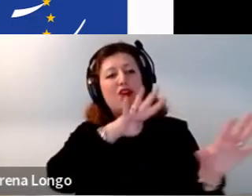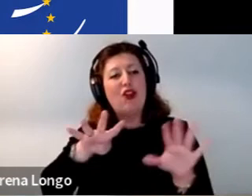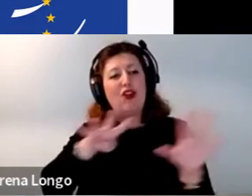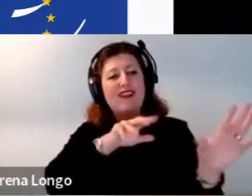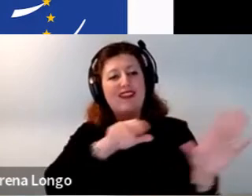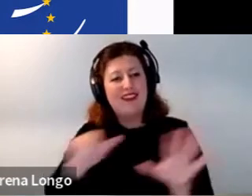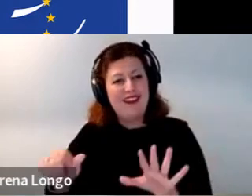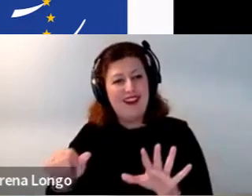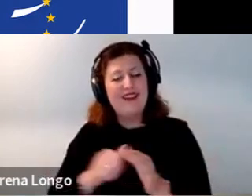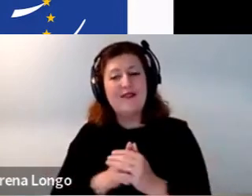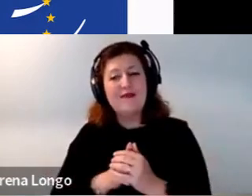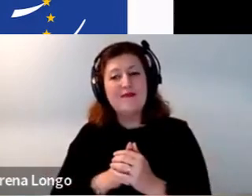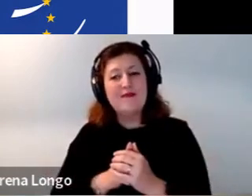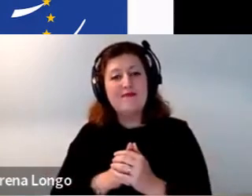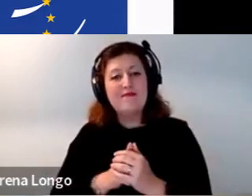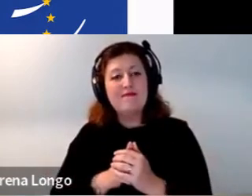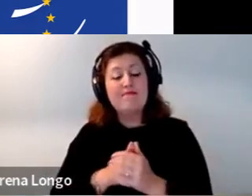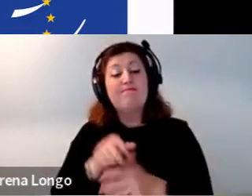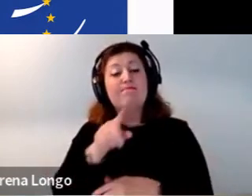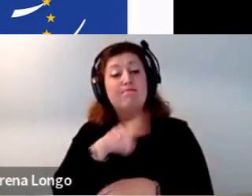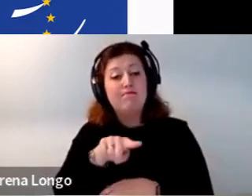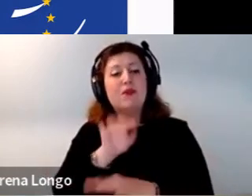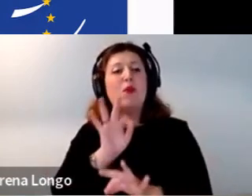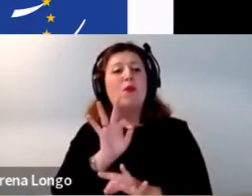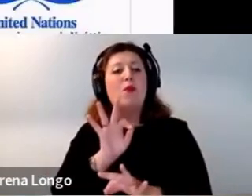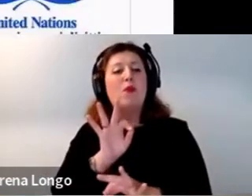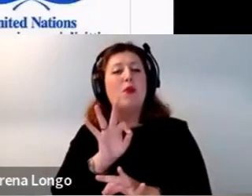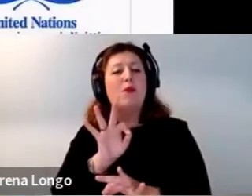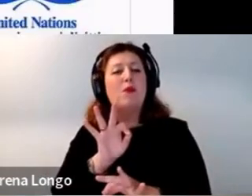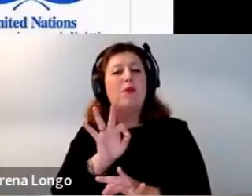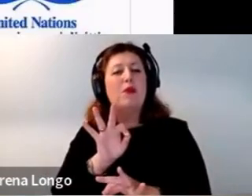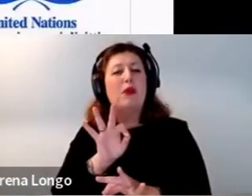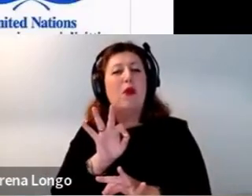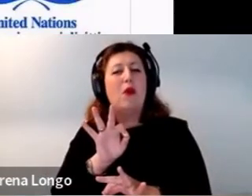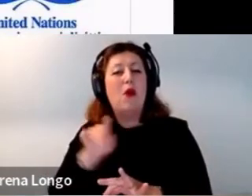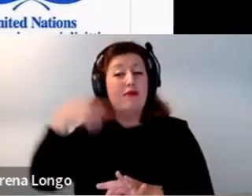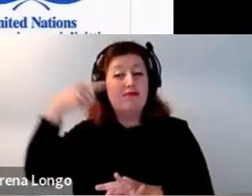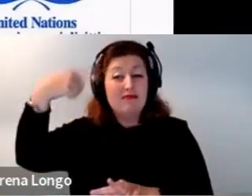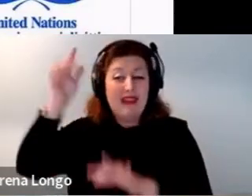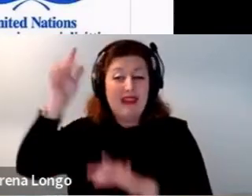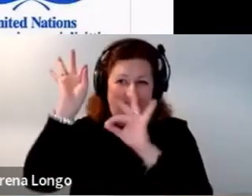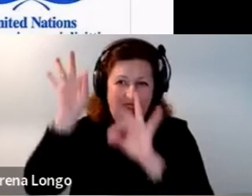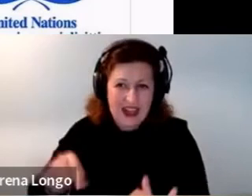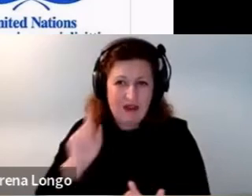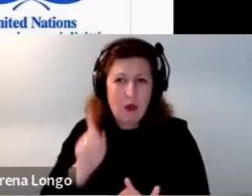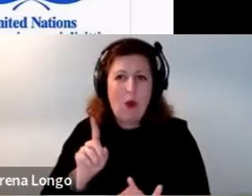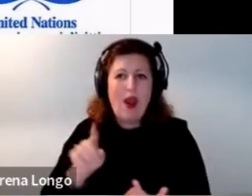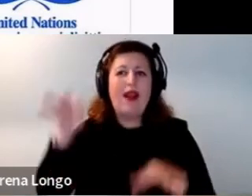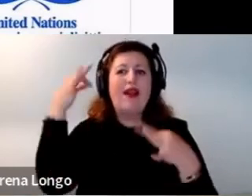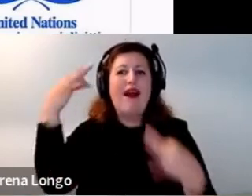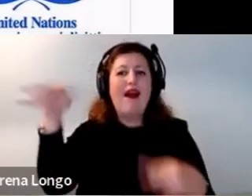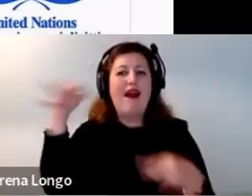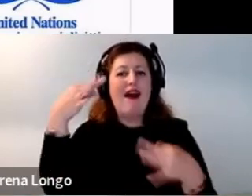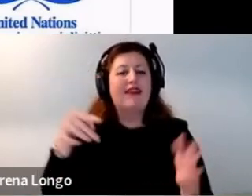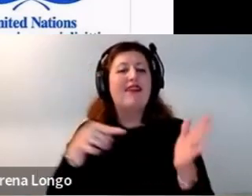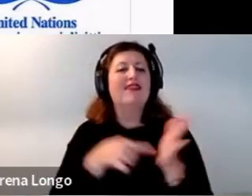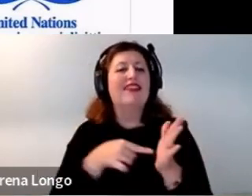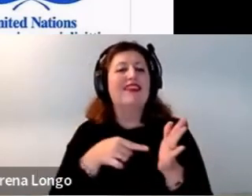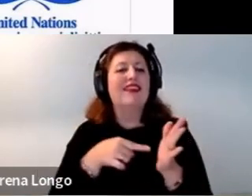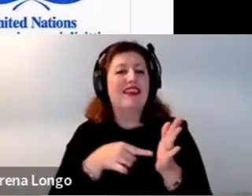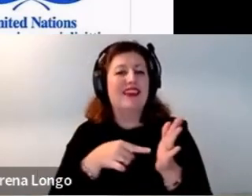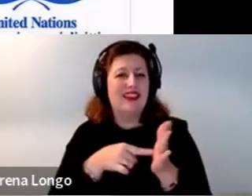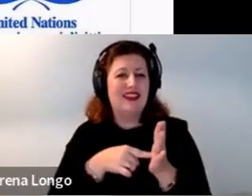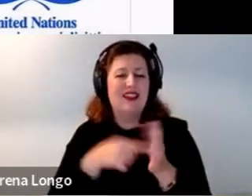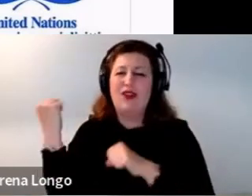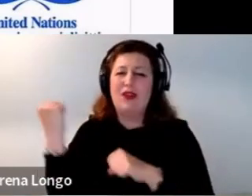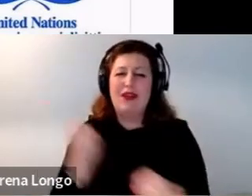1996, che è la premessa poi di quella che sarà la Carta dei diritti fondamentali dell'Unione